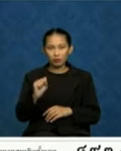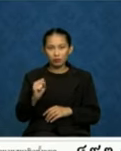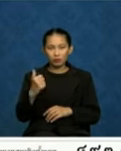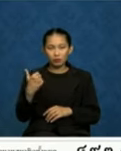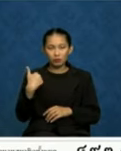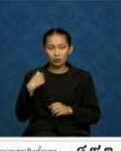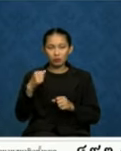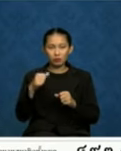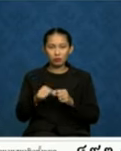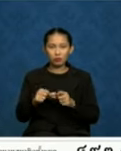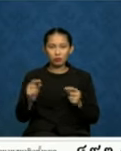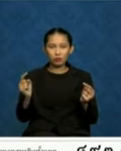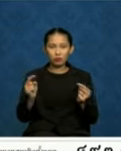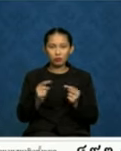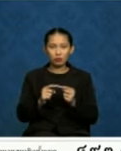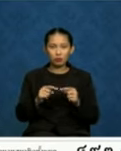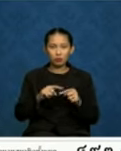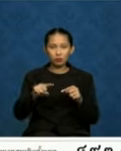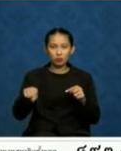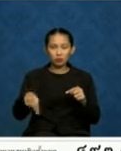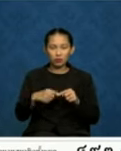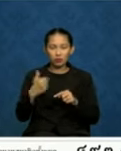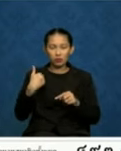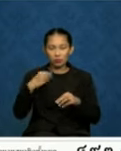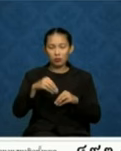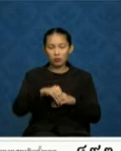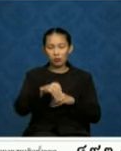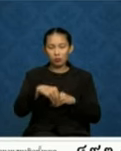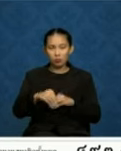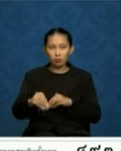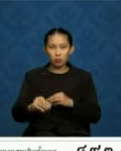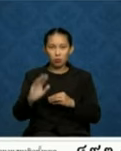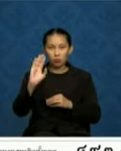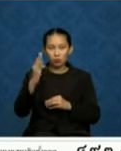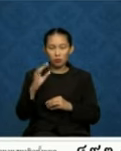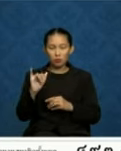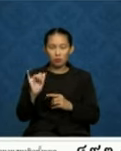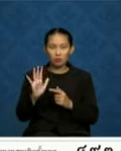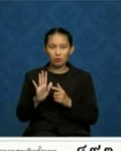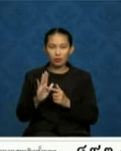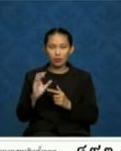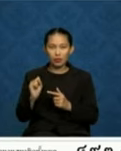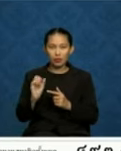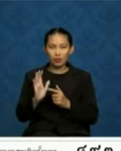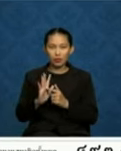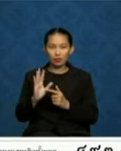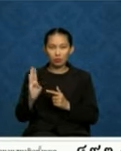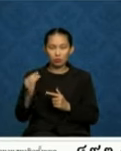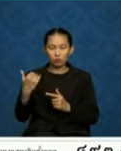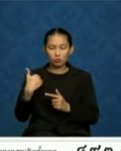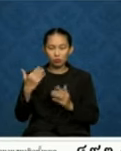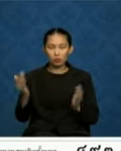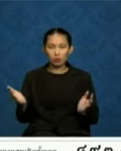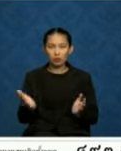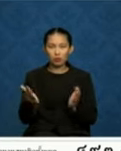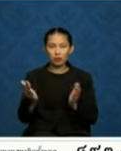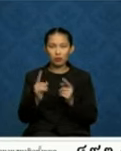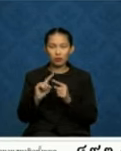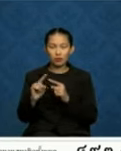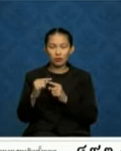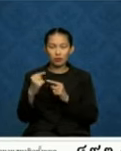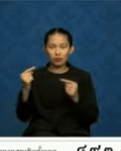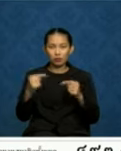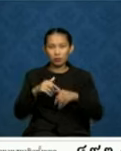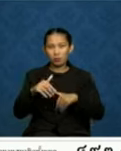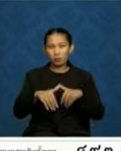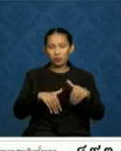ที่อยู่ในเขตจังหวัดที่มีการปลูกยาสูบนะครับเราก็ช่วยกันผลักดันนะครับก็ทำให้พี่น้